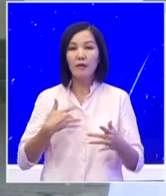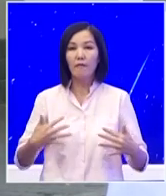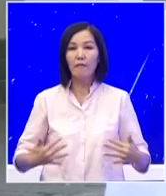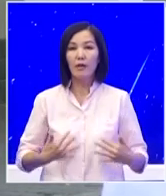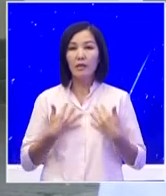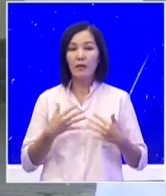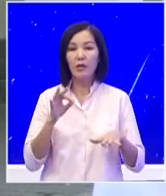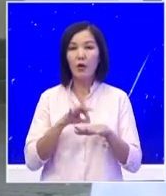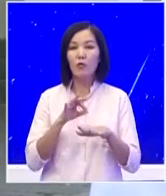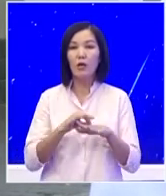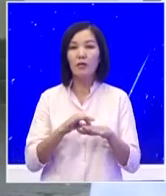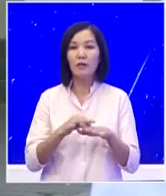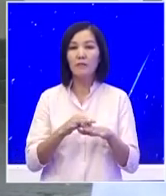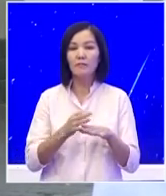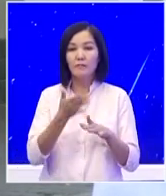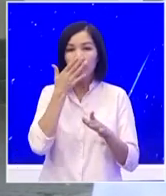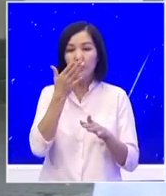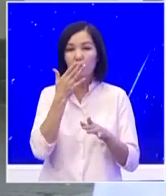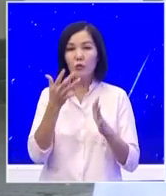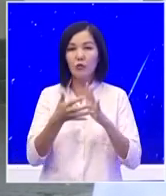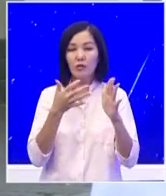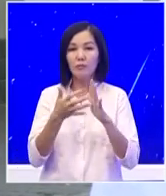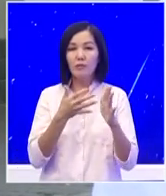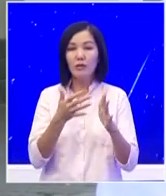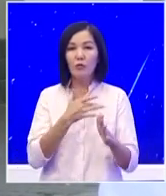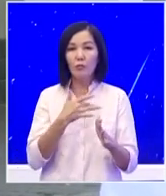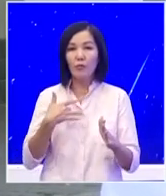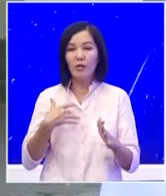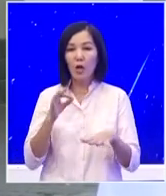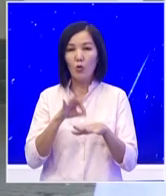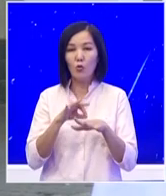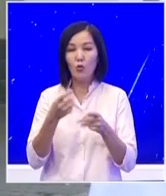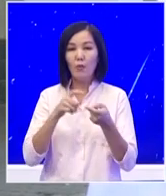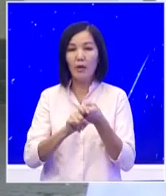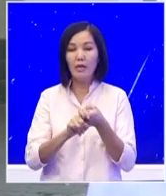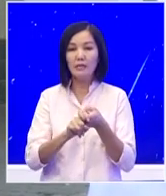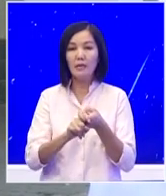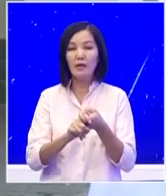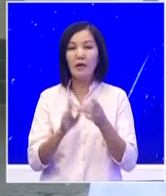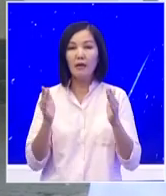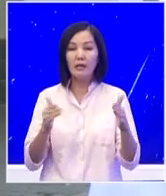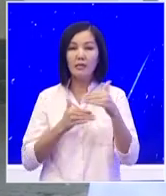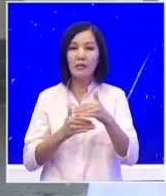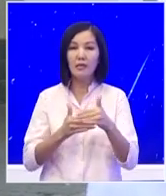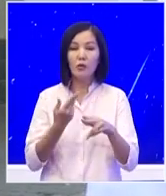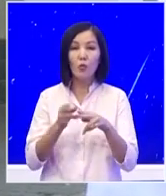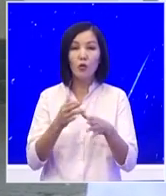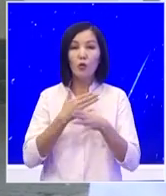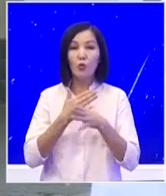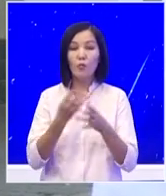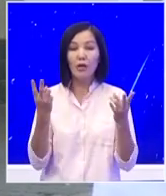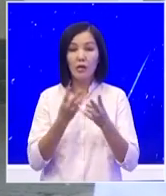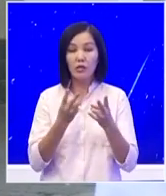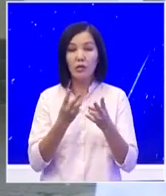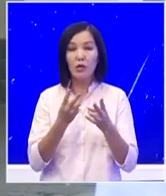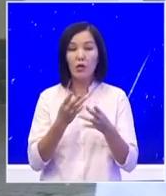оттек жеткіліксіздігі болады, яғни өкпенің қабынуына байланысты. Сондықтан да осы концентраттар өте жақсы көмек көрсетіліп жатыр.